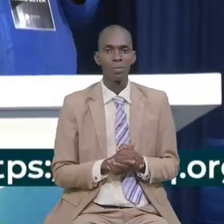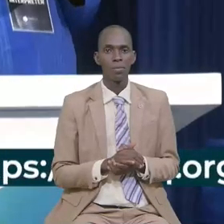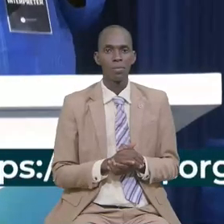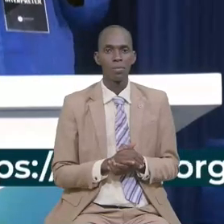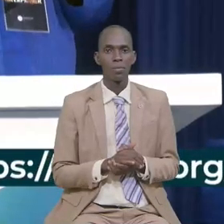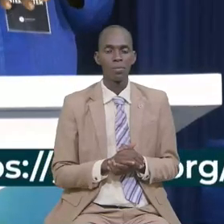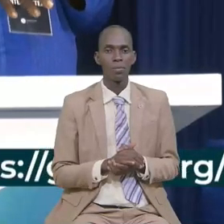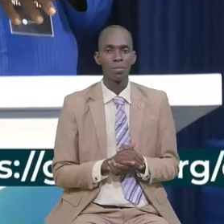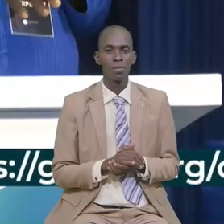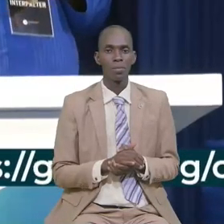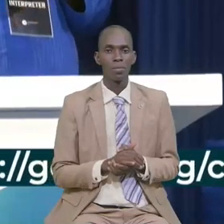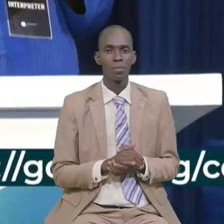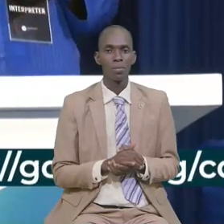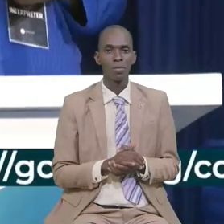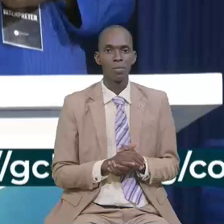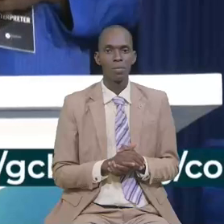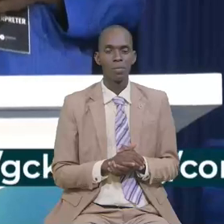ligne.